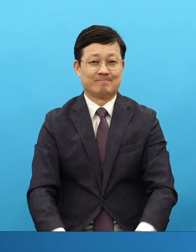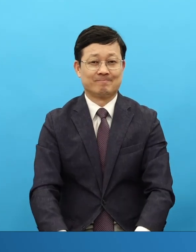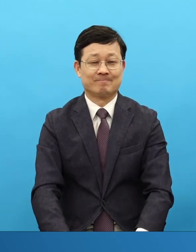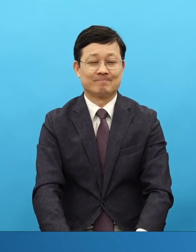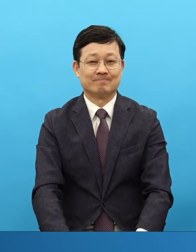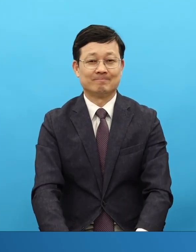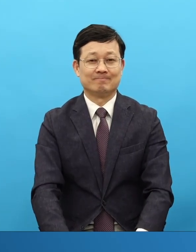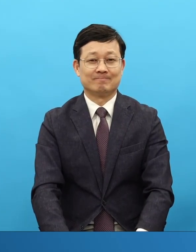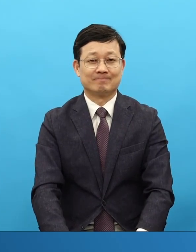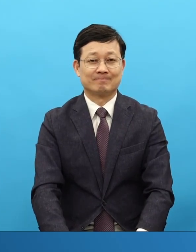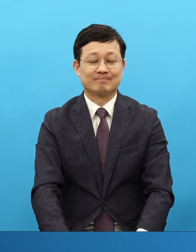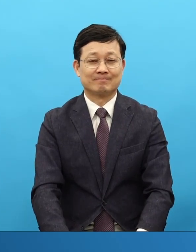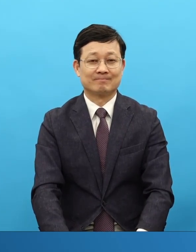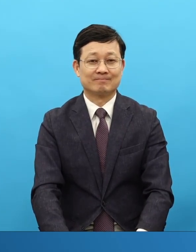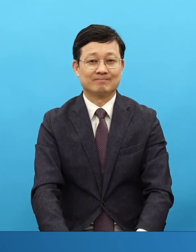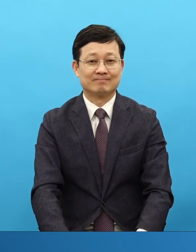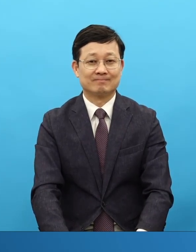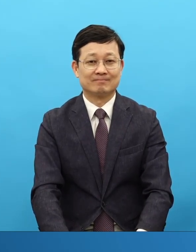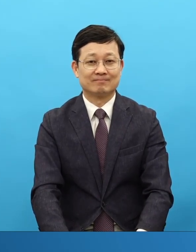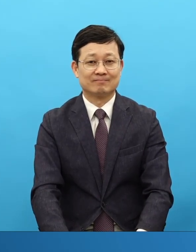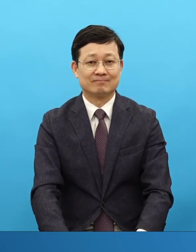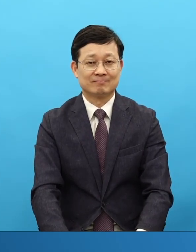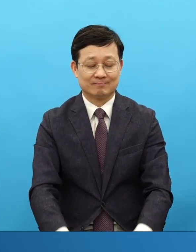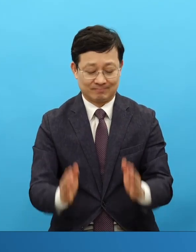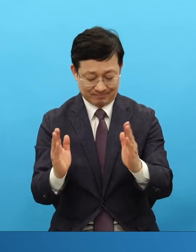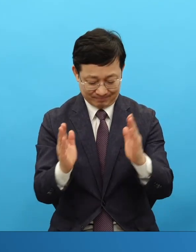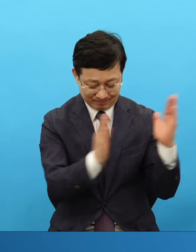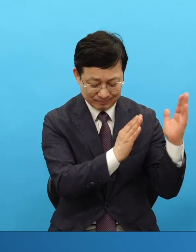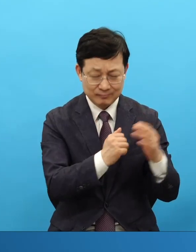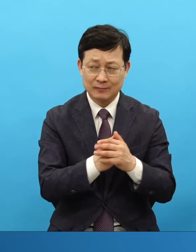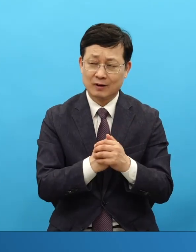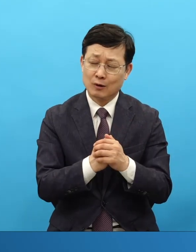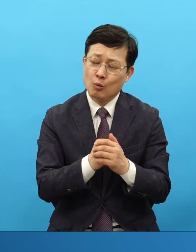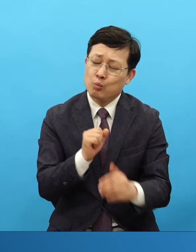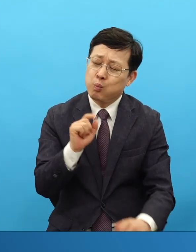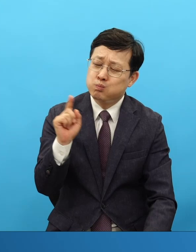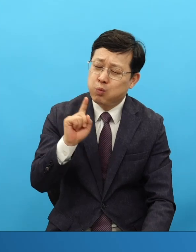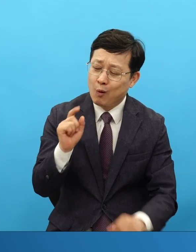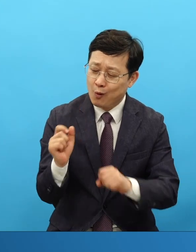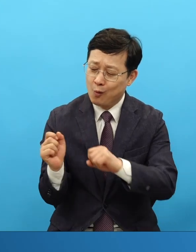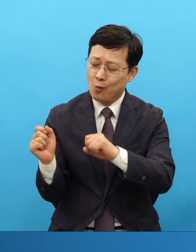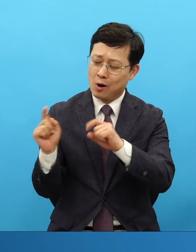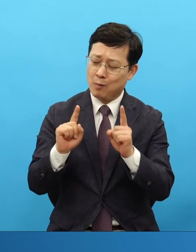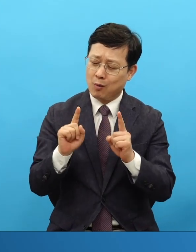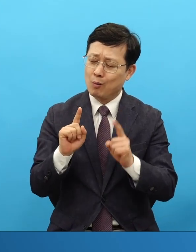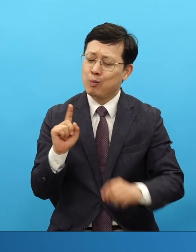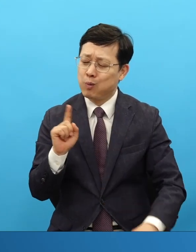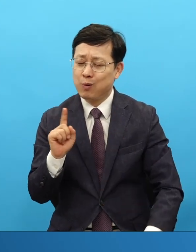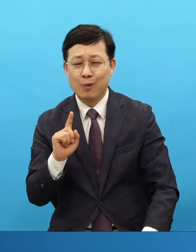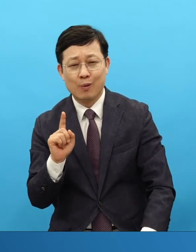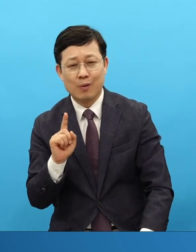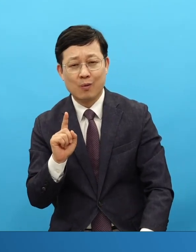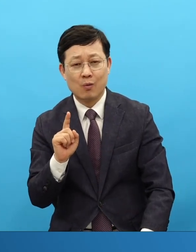그러면 무엇을 회복해야 됩니까? Then what is it that we must restore? 본래 주셨던 거. What God